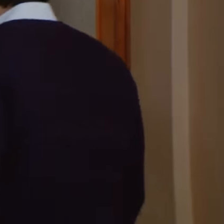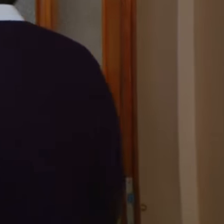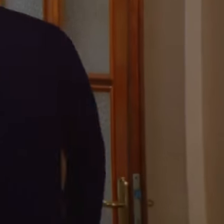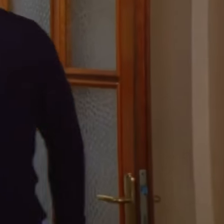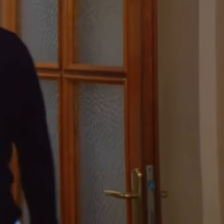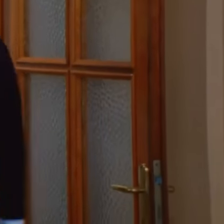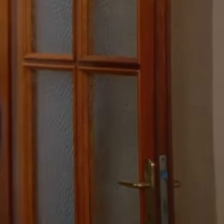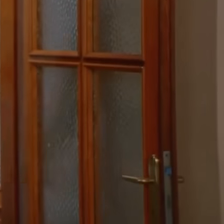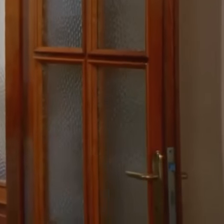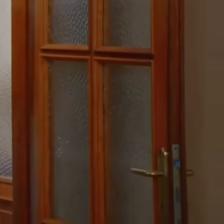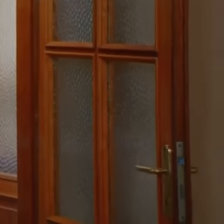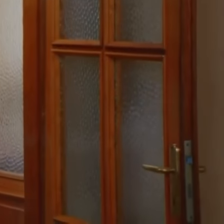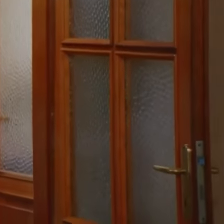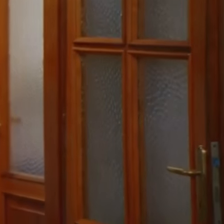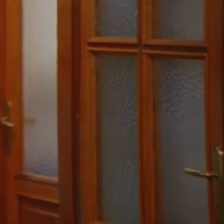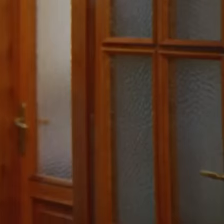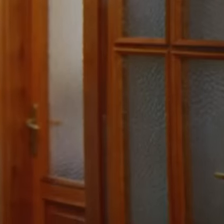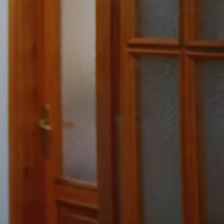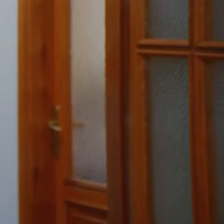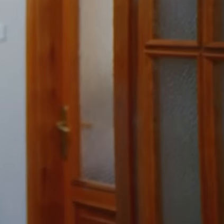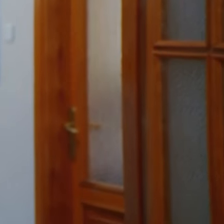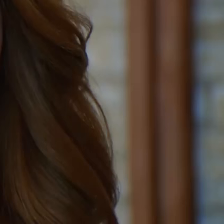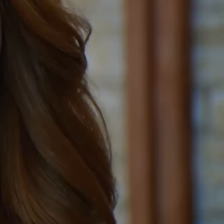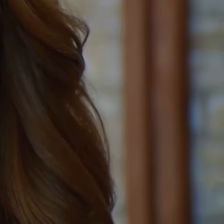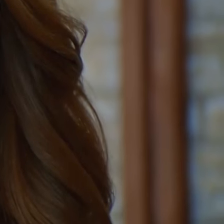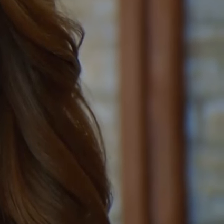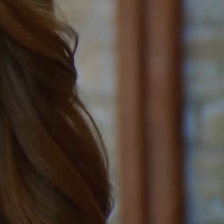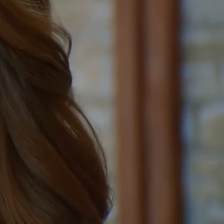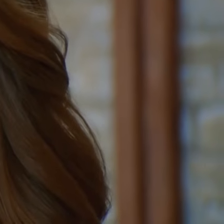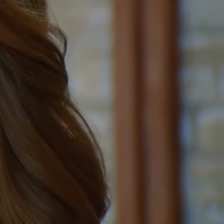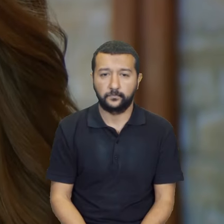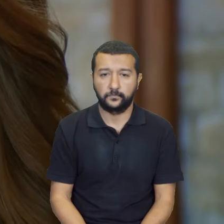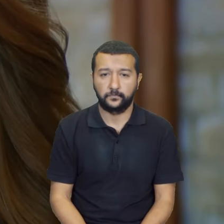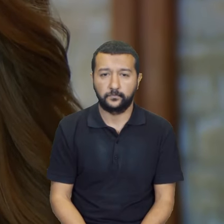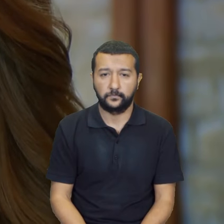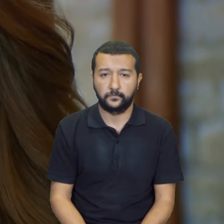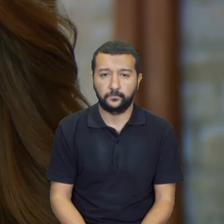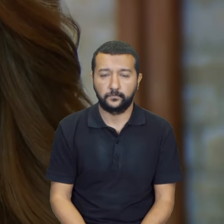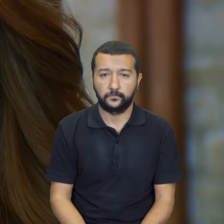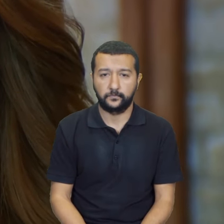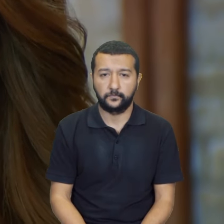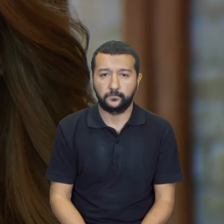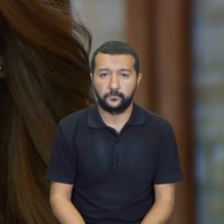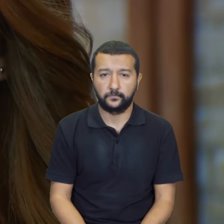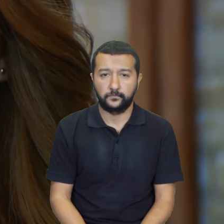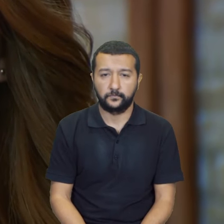Gözüne öfke bürümüş, sinirle çıktı gitti. Itır şaşkın, ne yapabilirim diye düşünüyor.